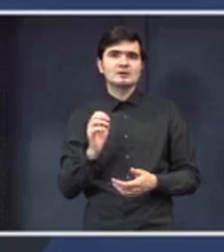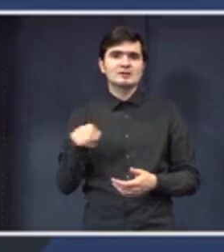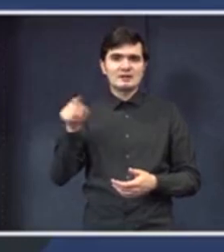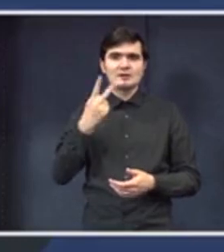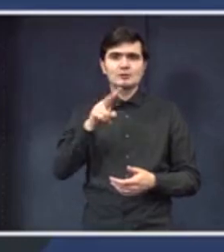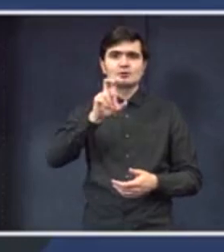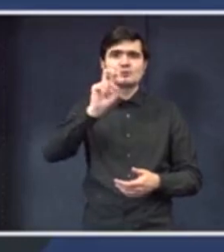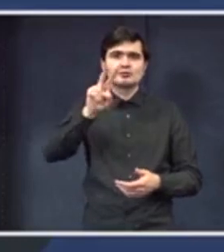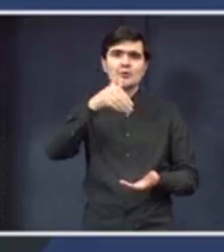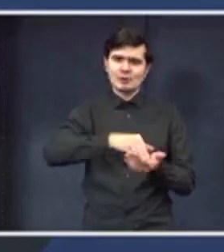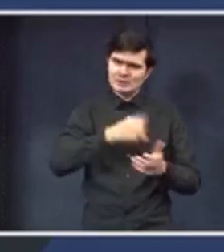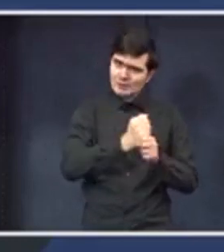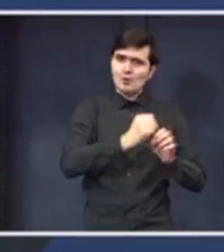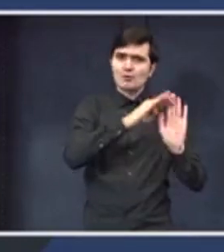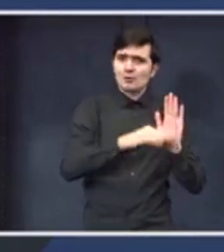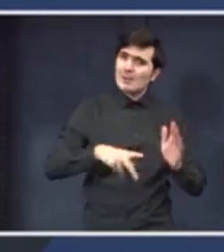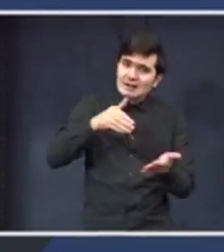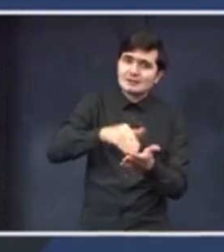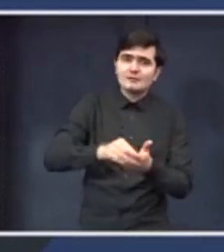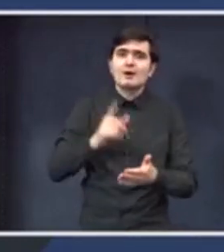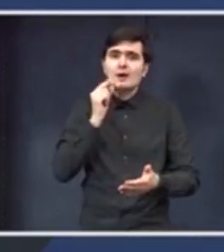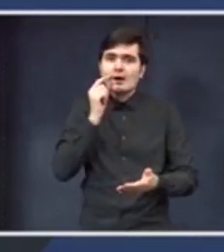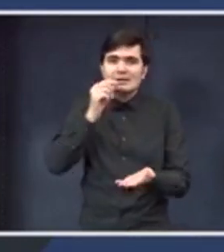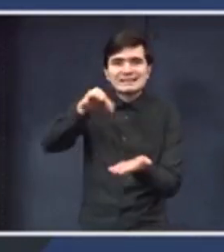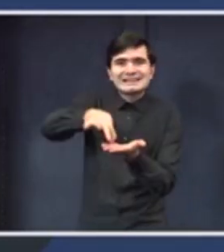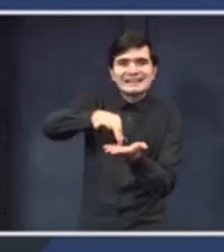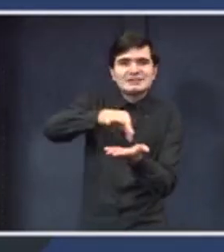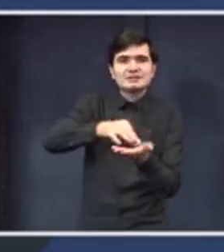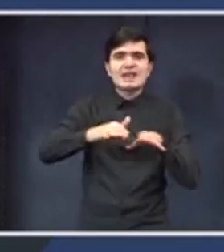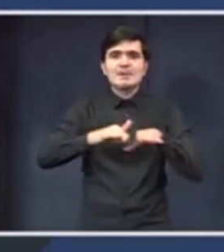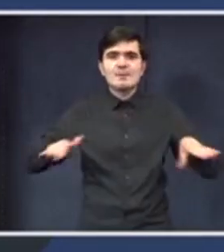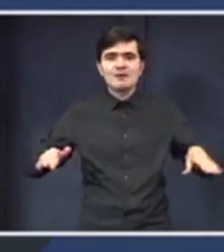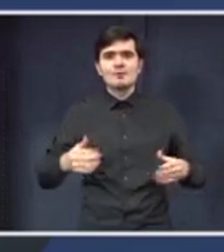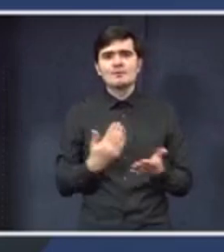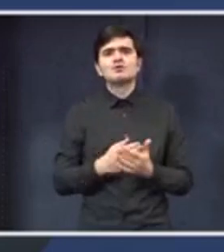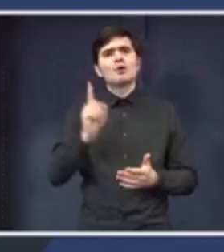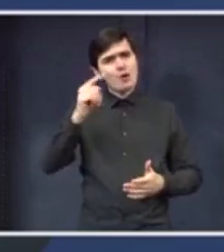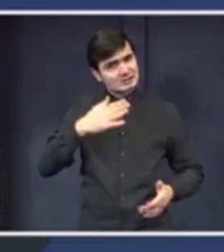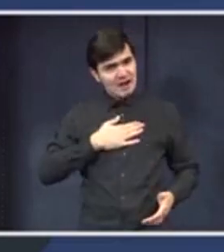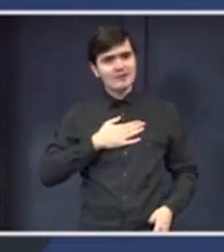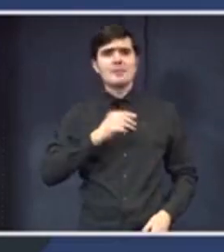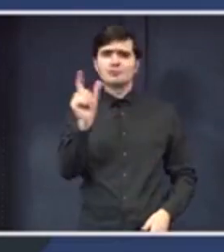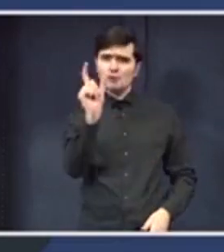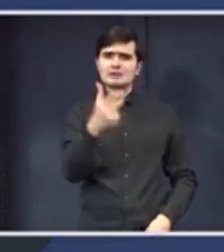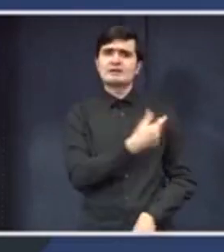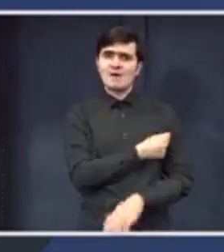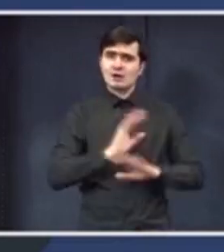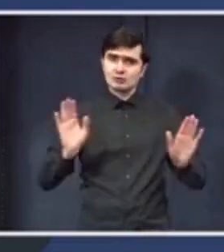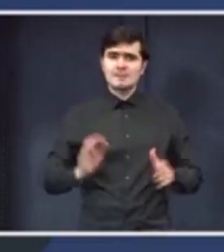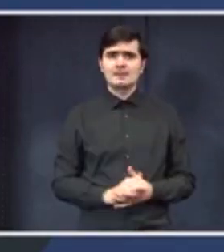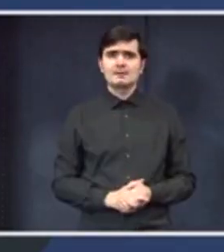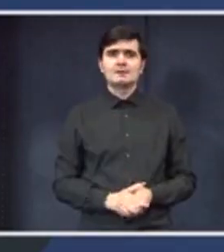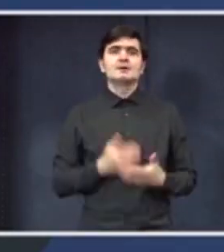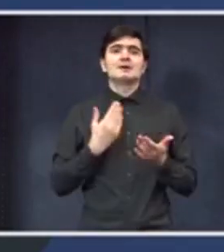282.000. Deci e nevoie să ne înregistrăm, trebuie să ne înregistrăm pe platformă, pentru că vom avea dozele de vaccin. Ca